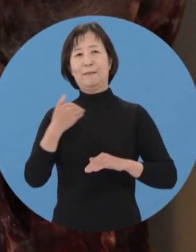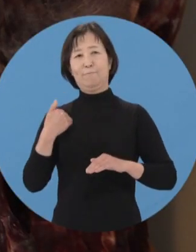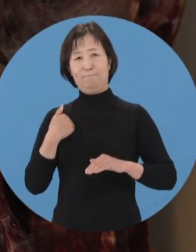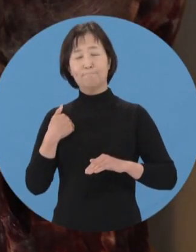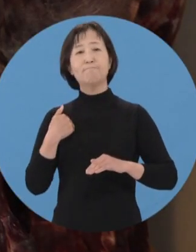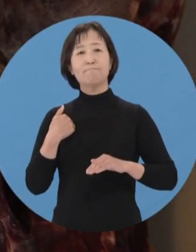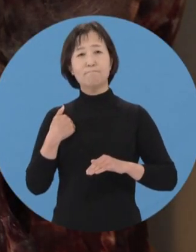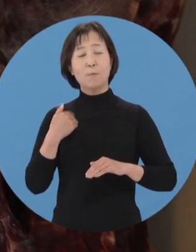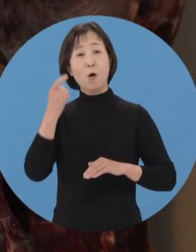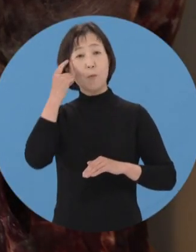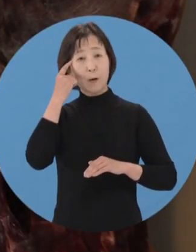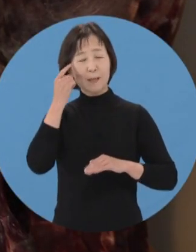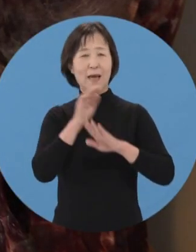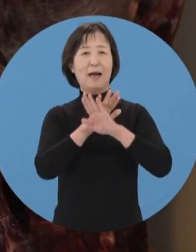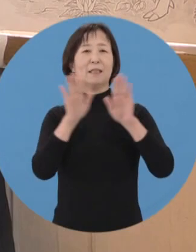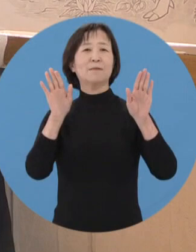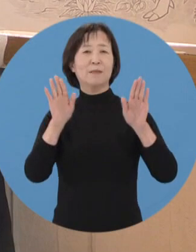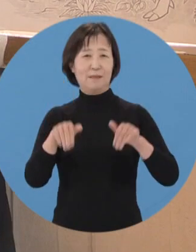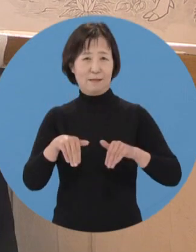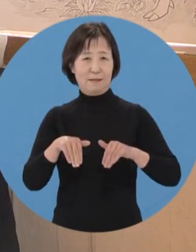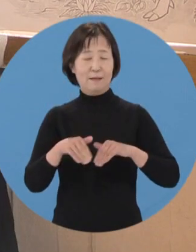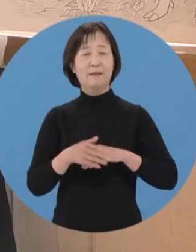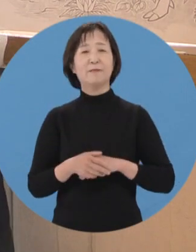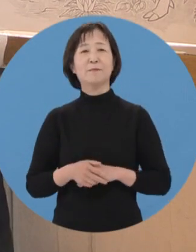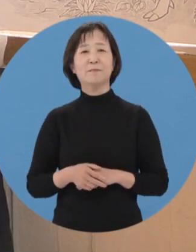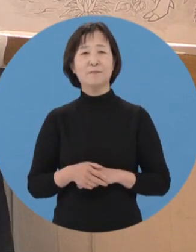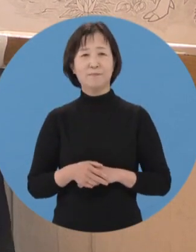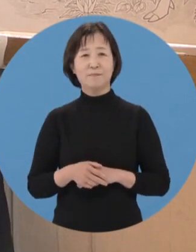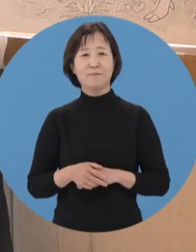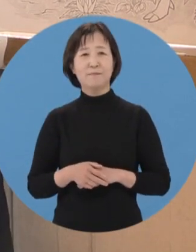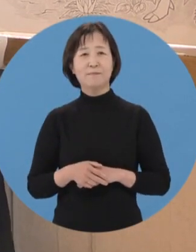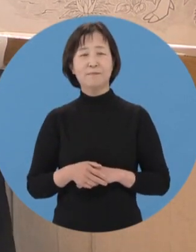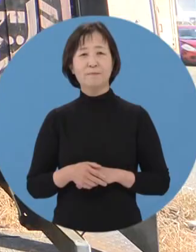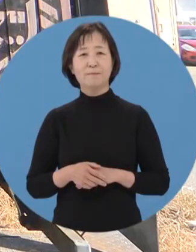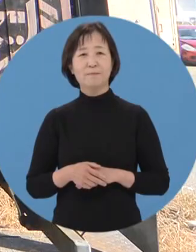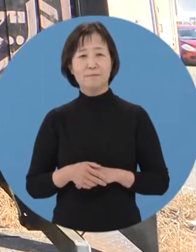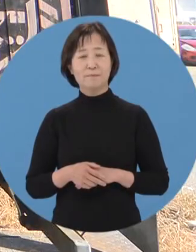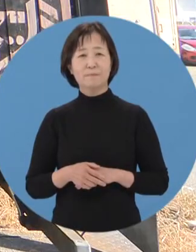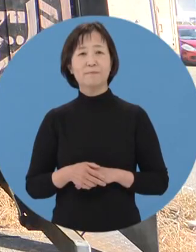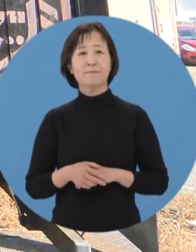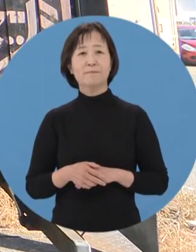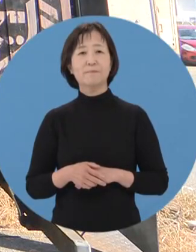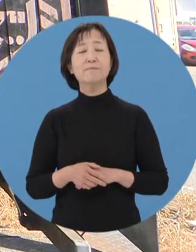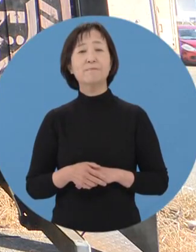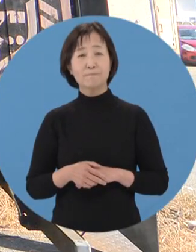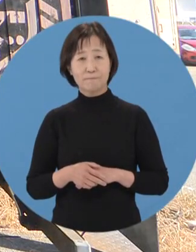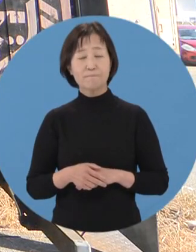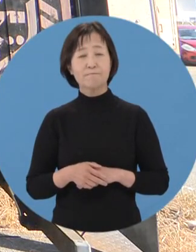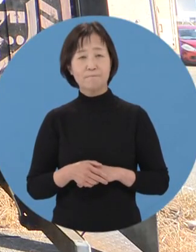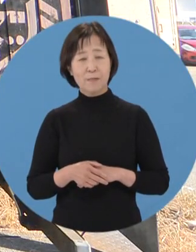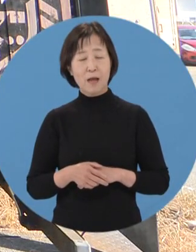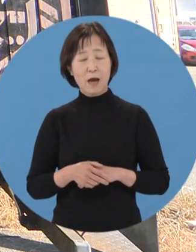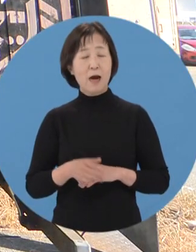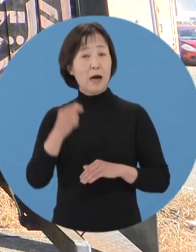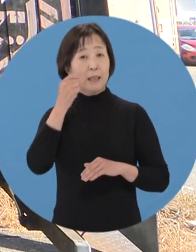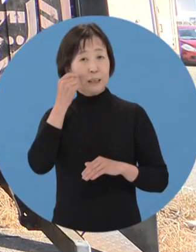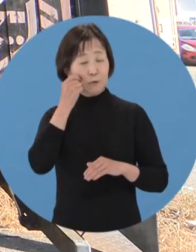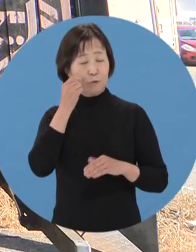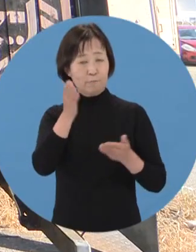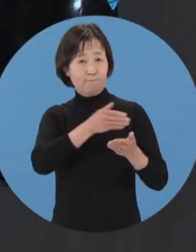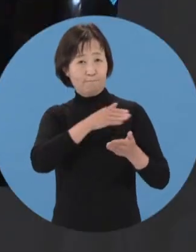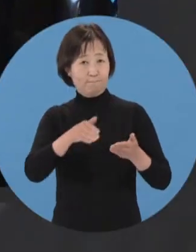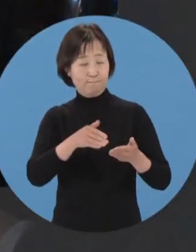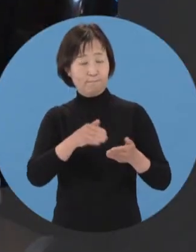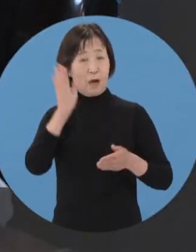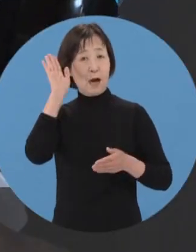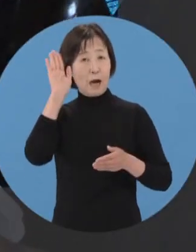あるので、やり始めたっていうのがきっかけではあるんですけど。 処理された食肉の一部はキ